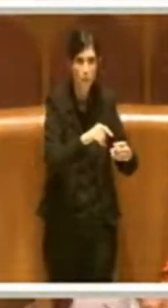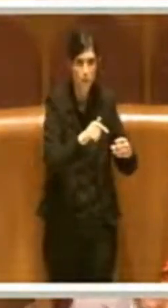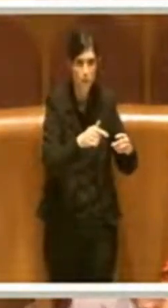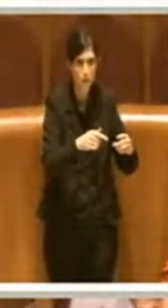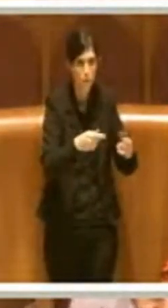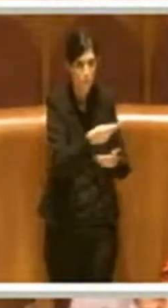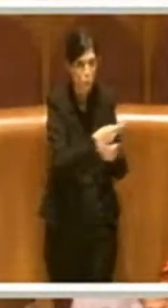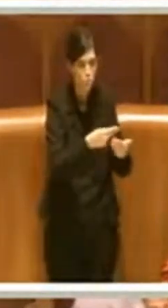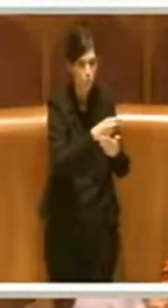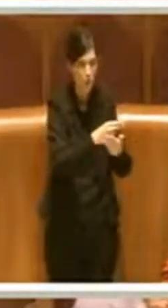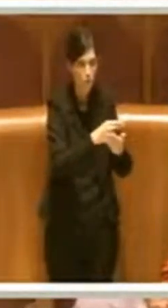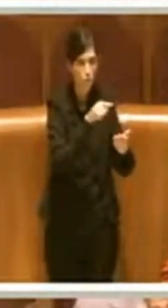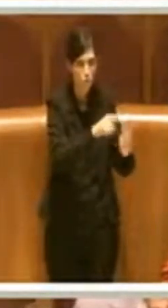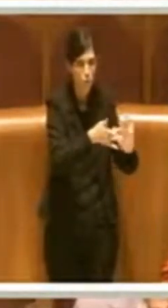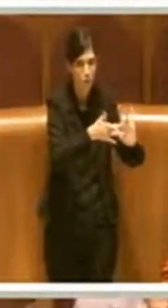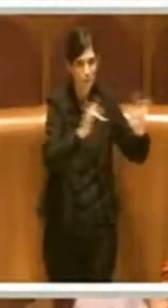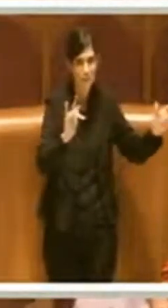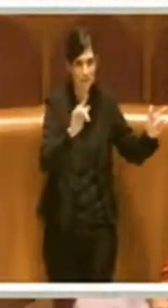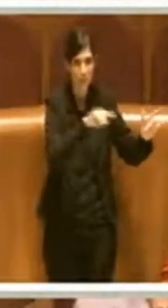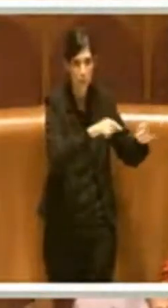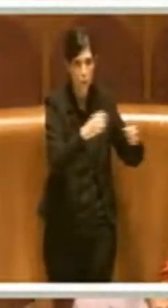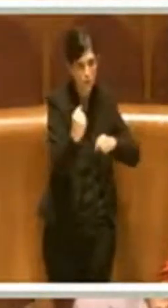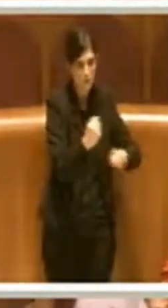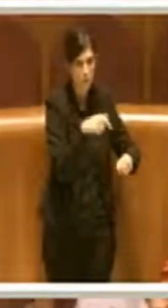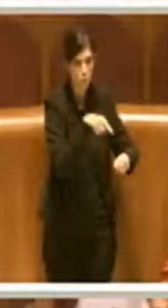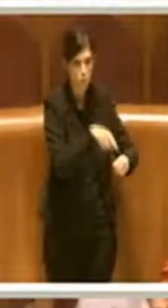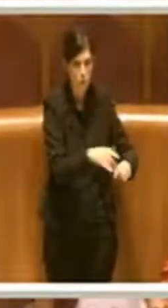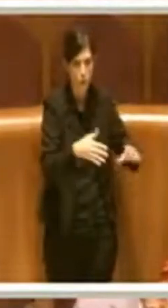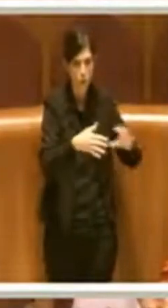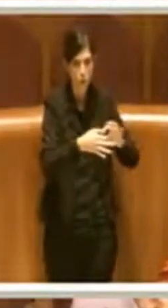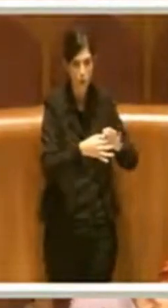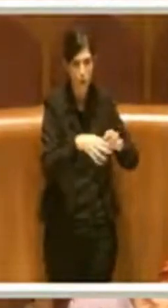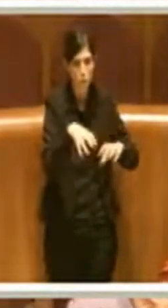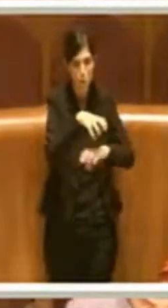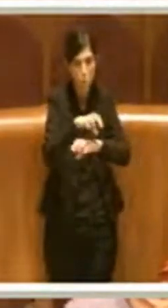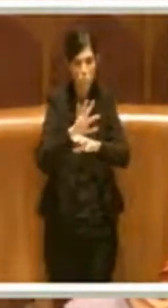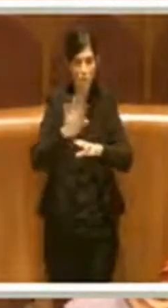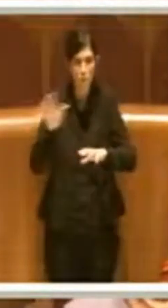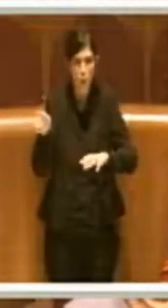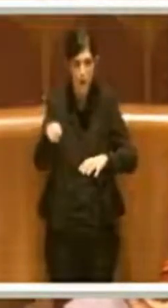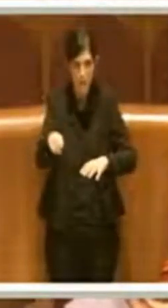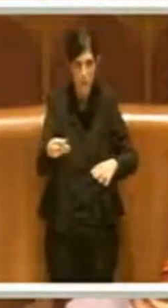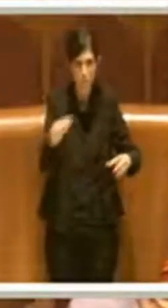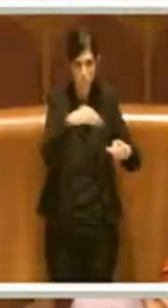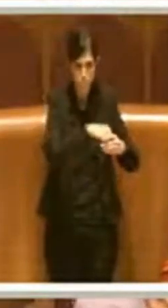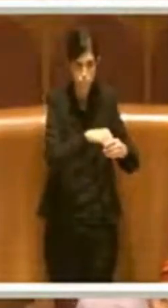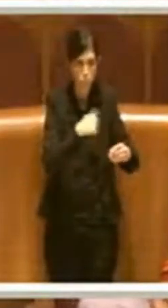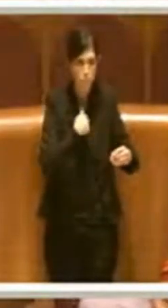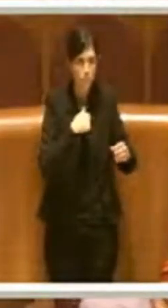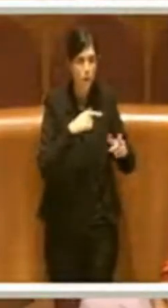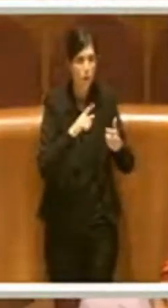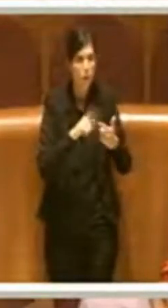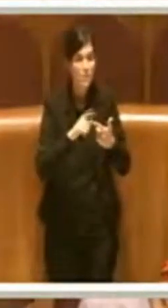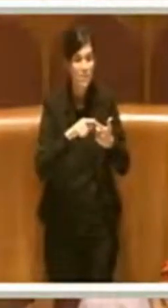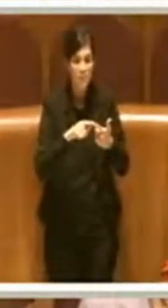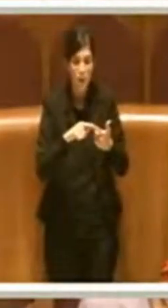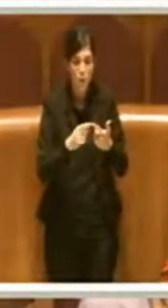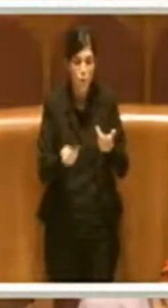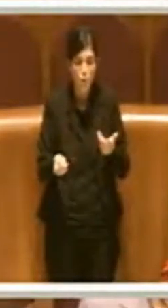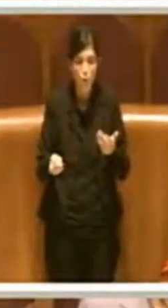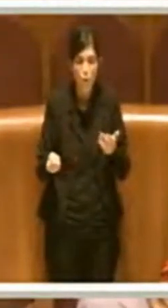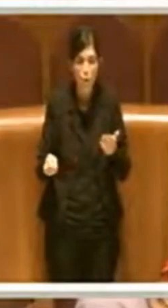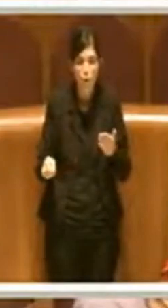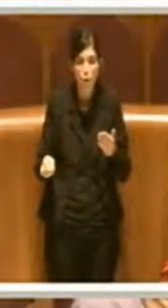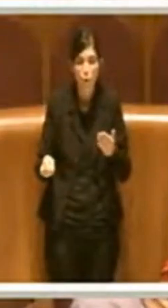sul portale istituzionale, anche ovviamente agli organi municipali. L'altro punto che abbiamo inserito è quello